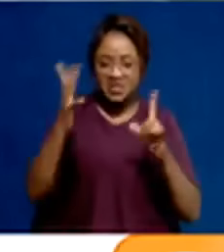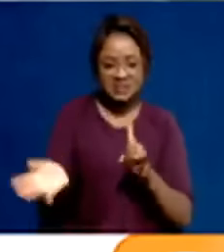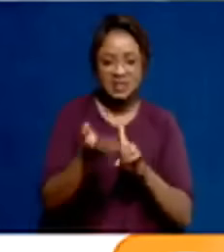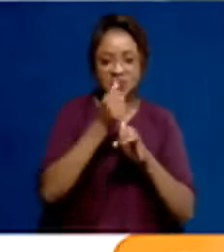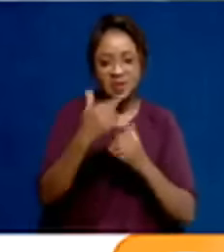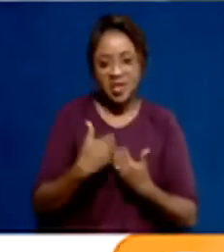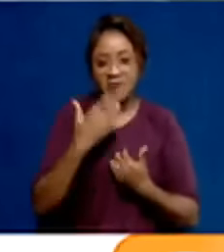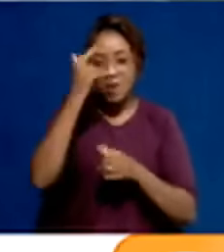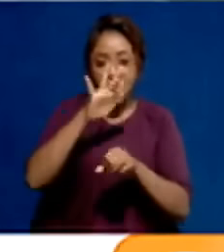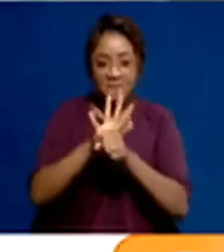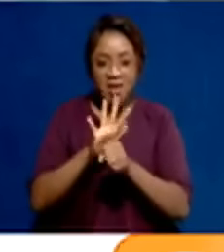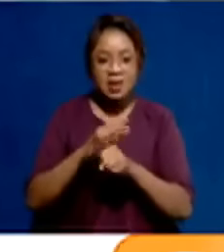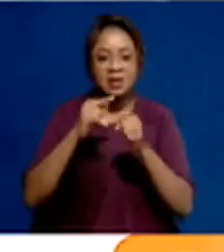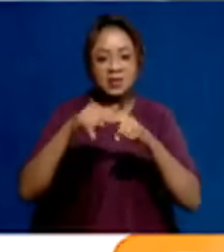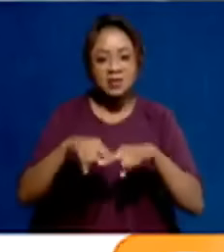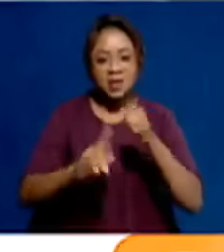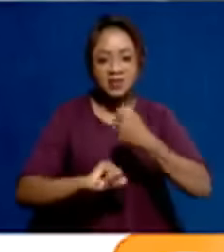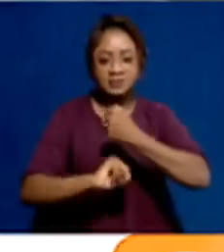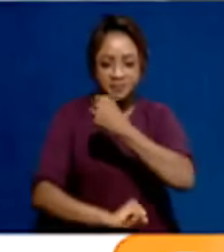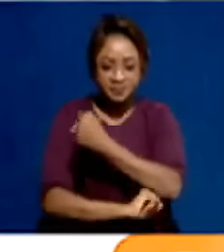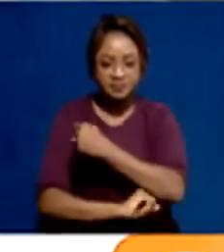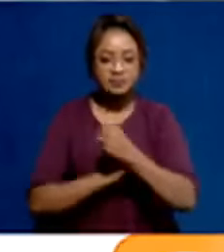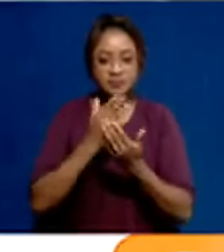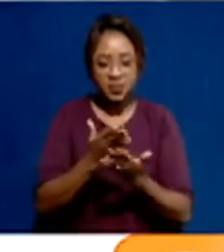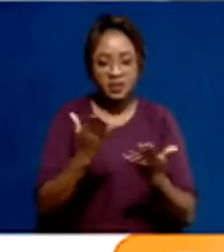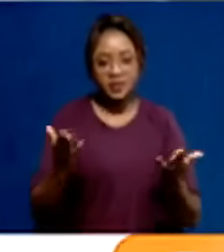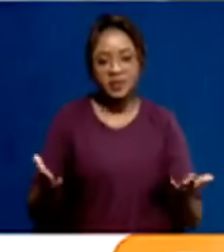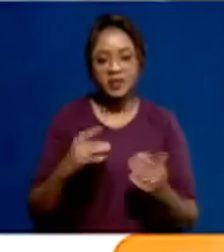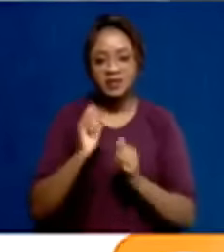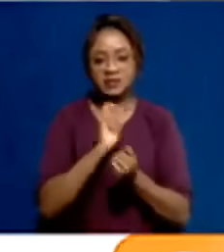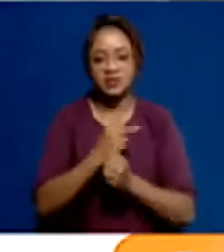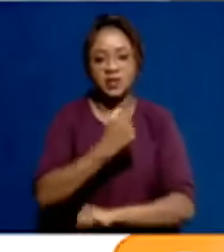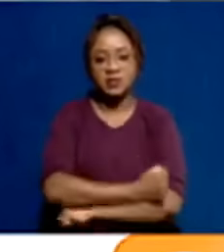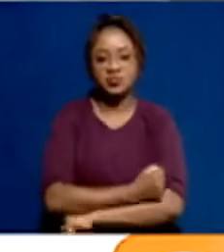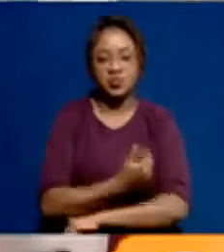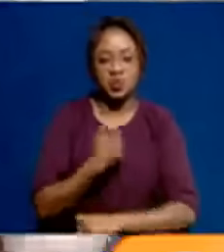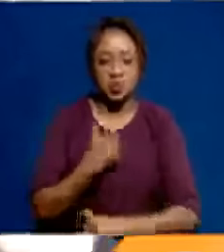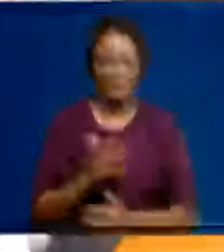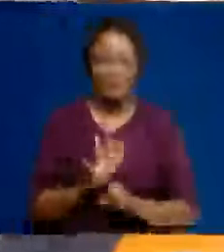baadhi walitegemea ufadhili katika shule za upili. Huyu hapa Gatete Njoroge.